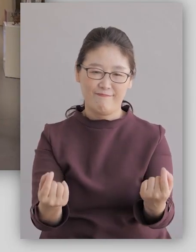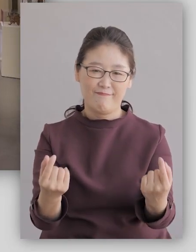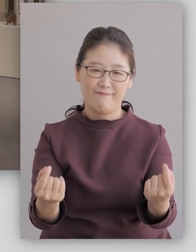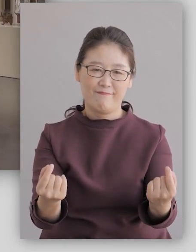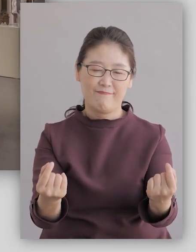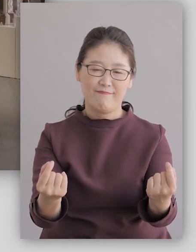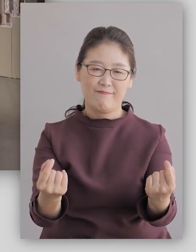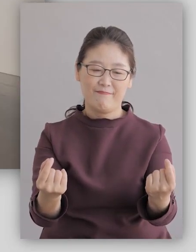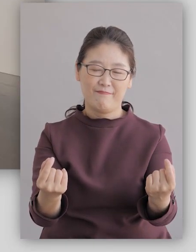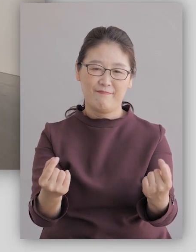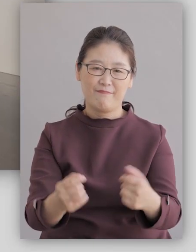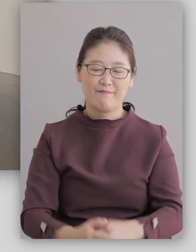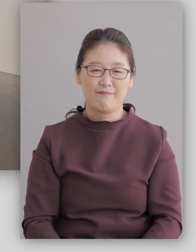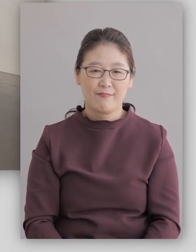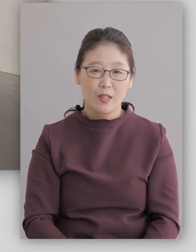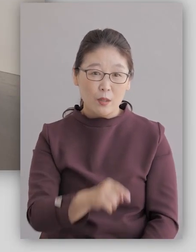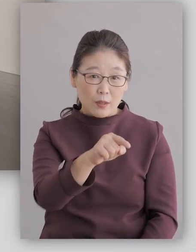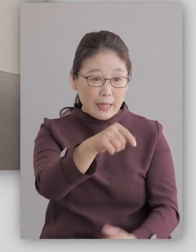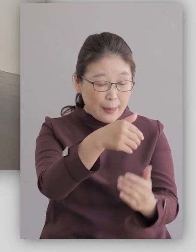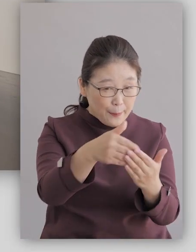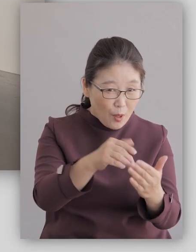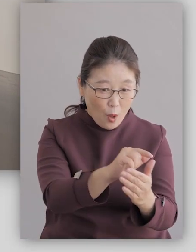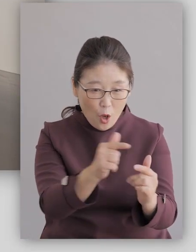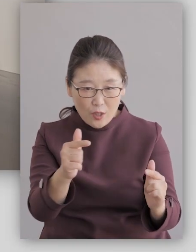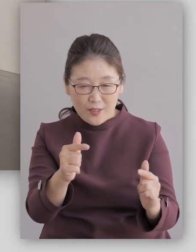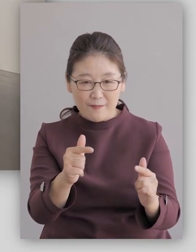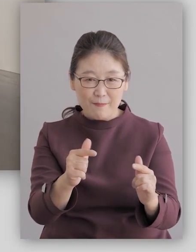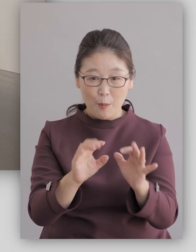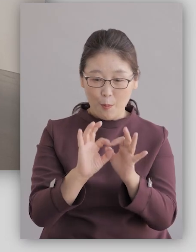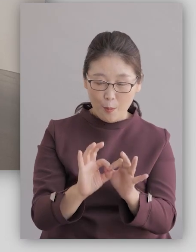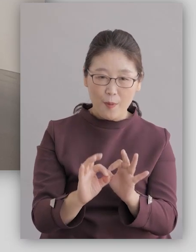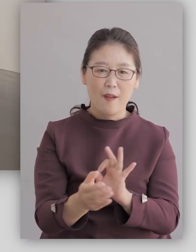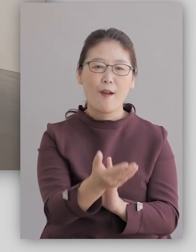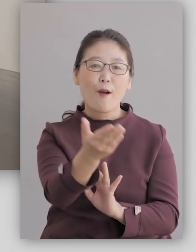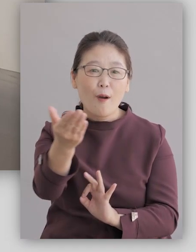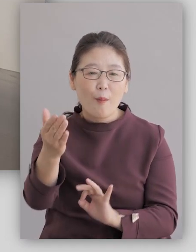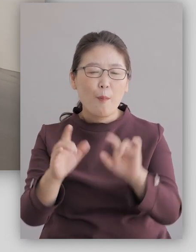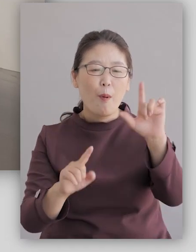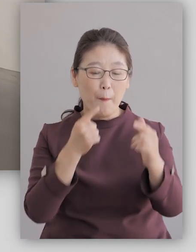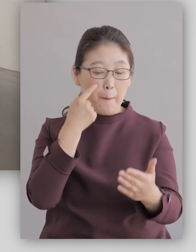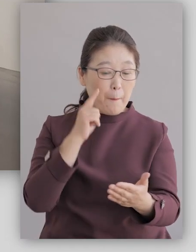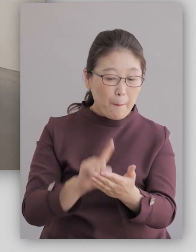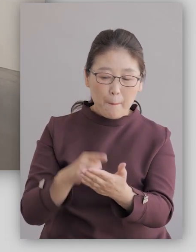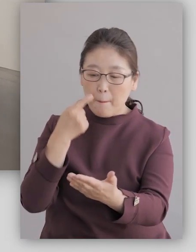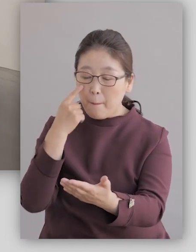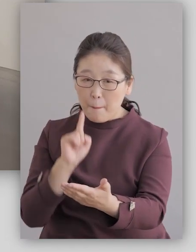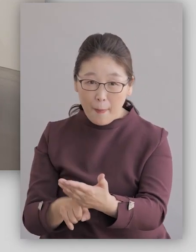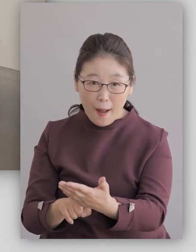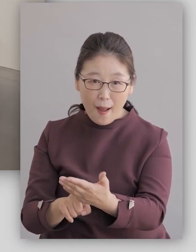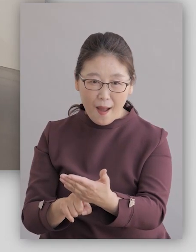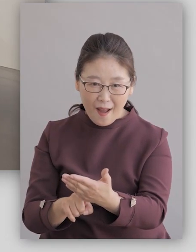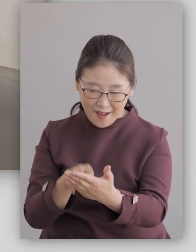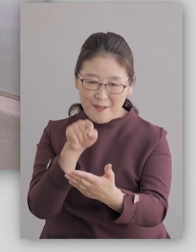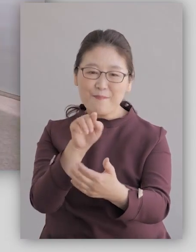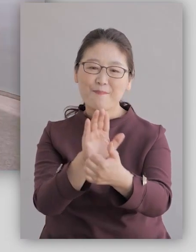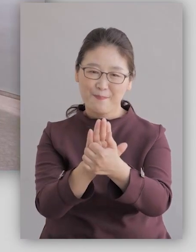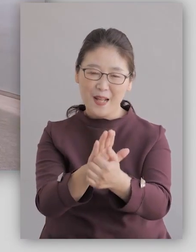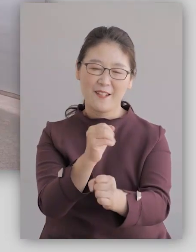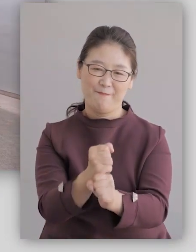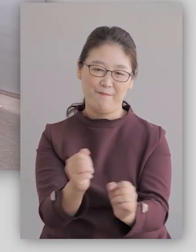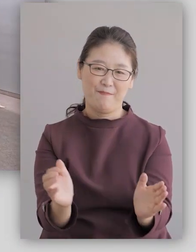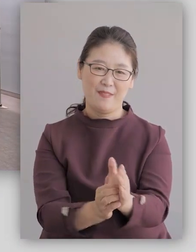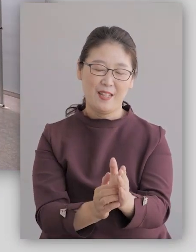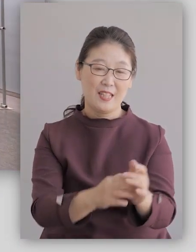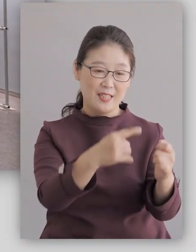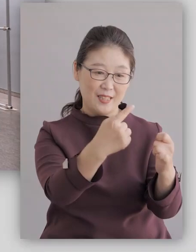때문입니다. 그래서 작품 속에서 여러분들의 모습을 발견할 수 있도록 그렇게 구성이 되었습니다. 첫